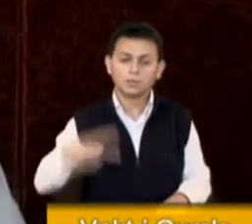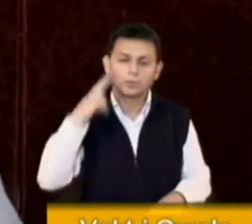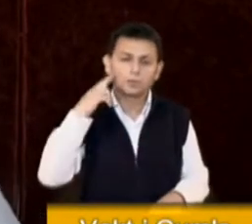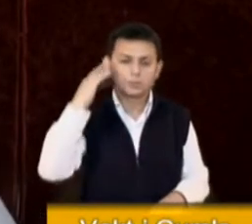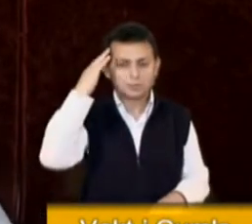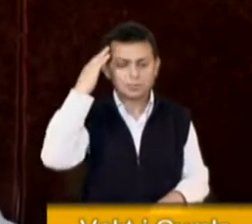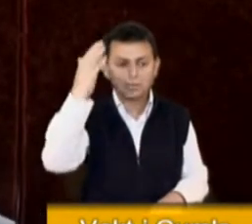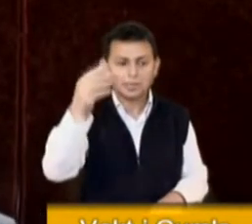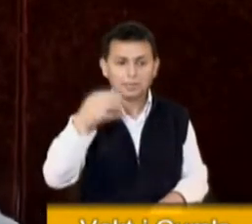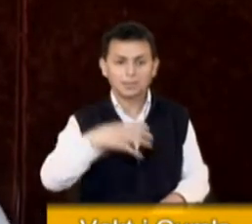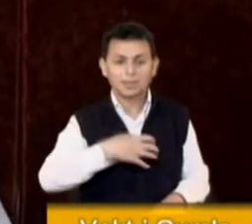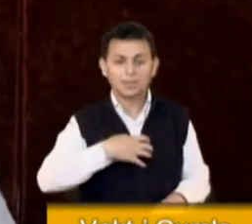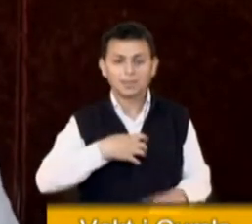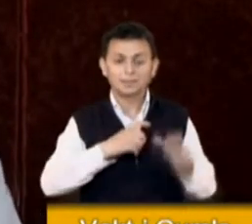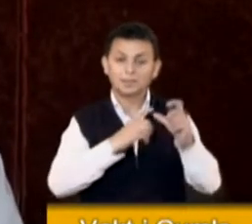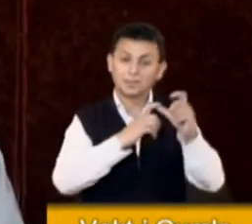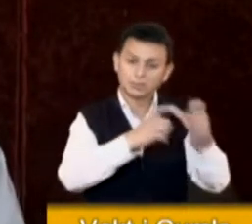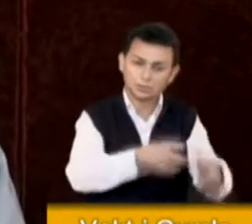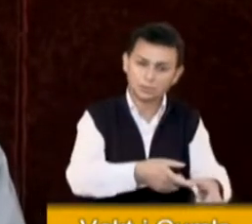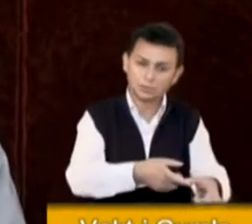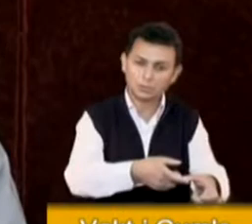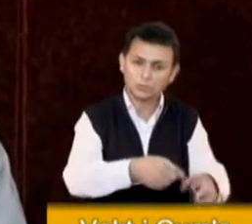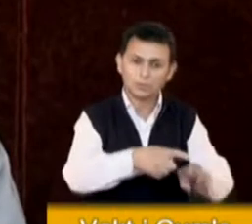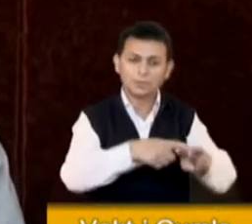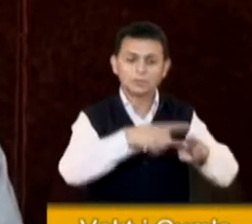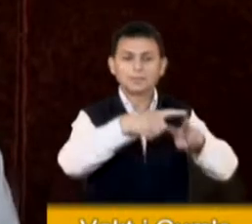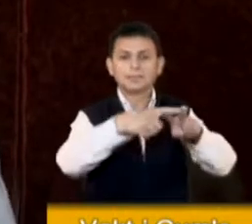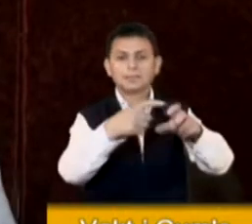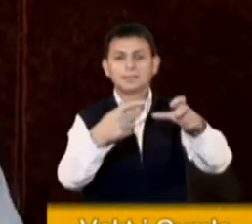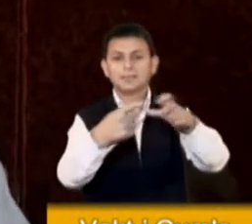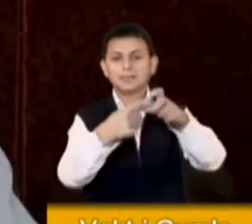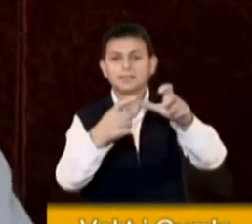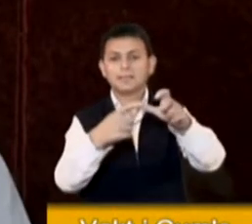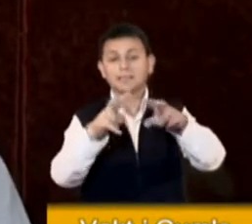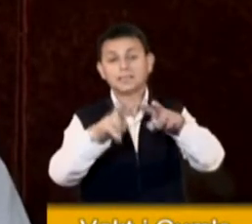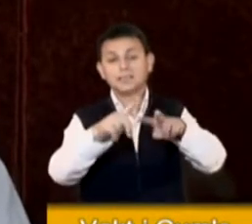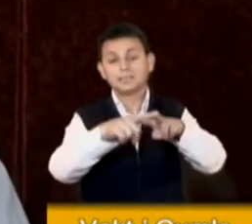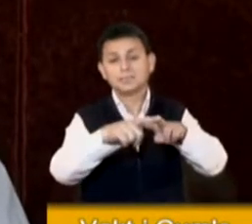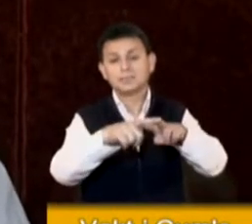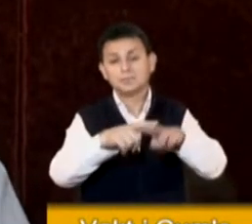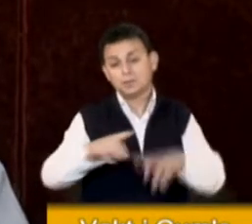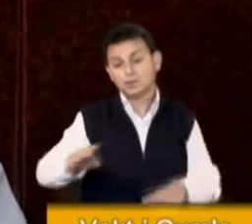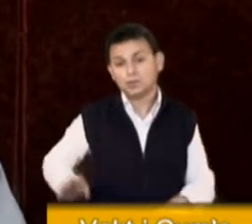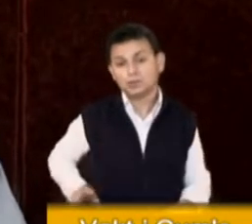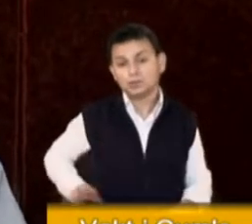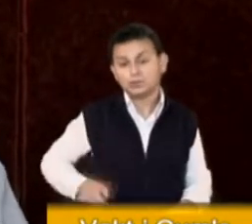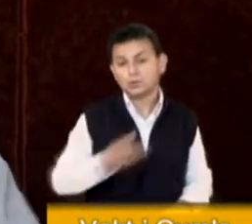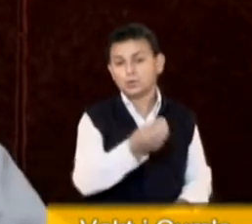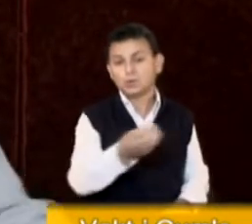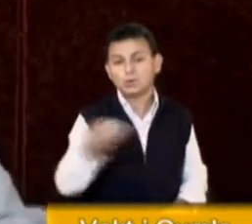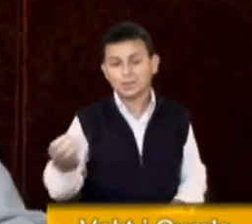Aleyhisselatü Vesselam sordular kendisine: ya Esma, çocukları zayıflamış